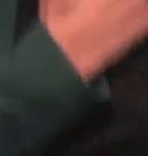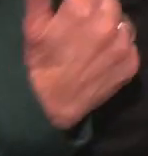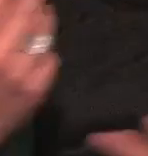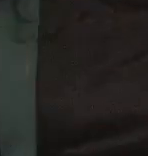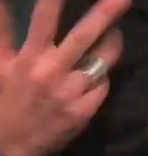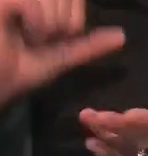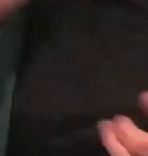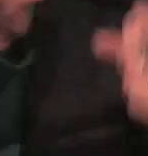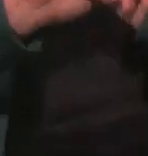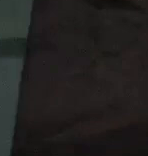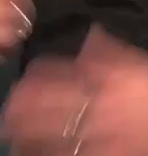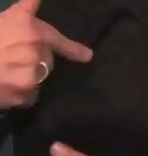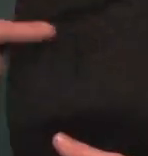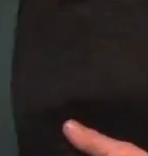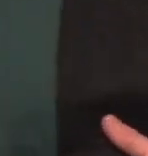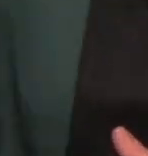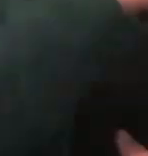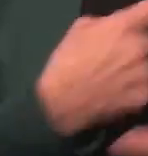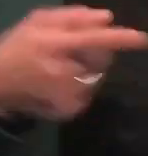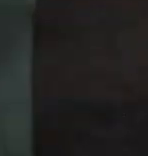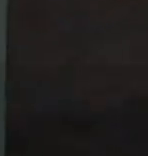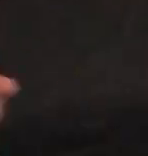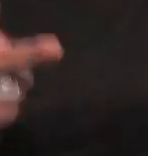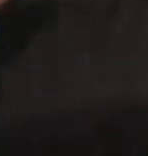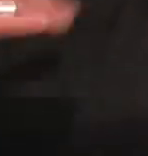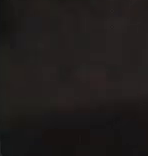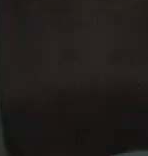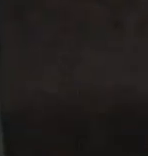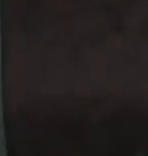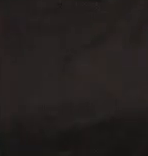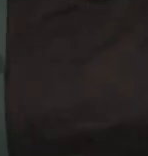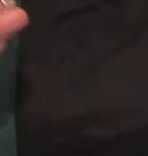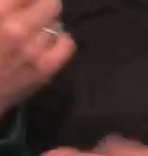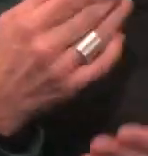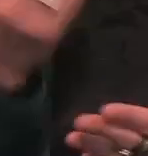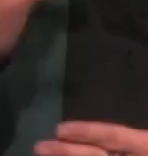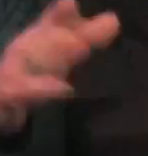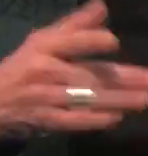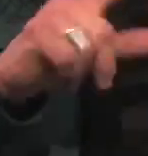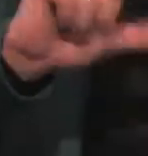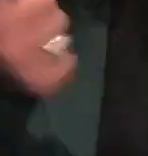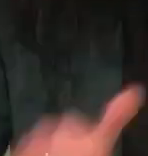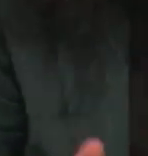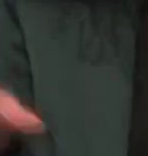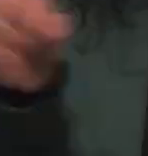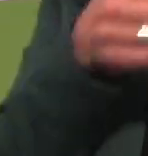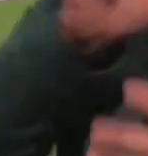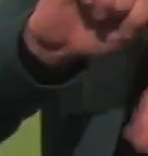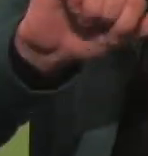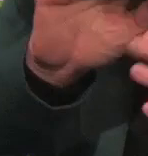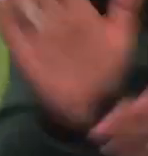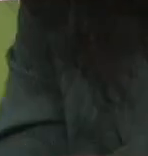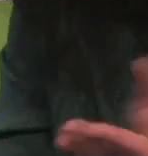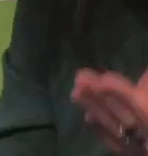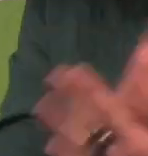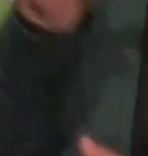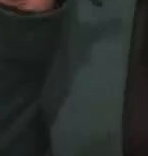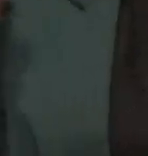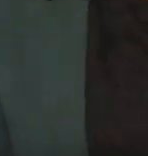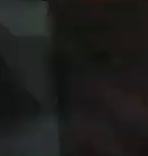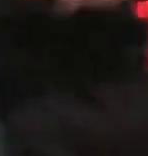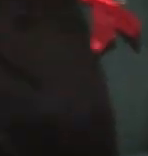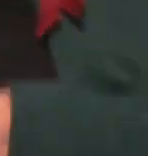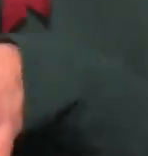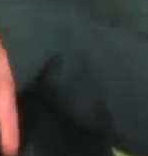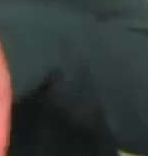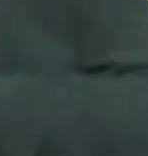Das heißt, was für mich ganz klar ist, wir haben das Recht auf Meinungsäußerung und Bildung und Gestaltung der Gesellschaft und